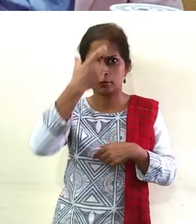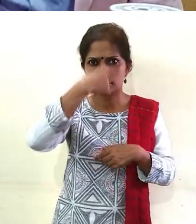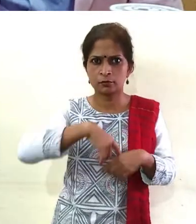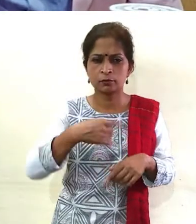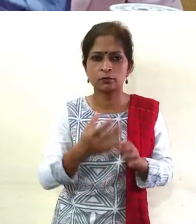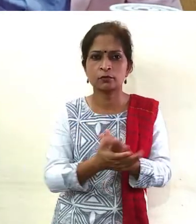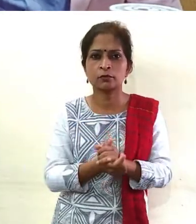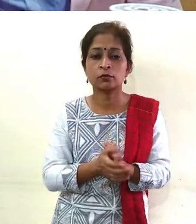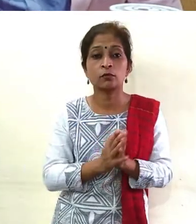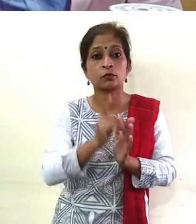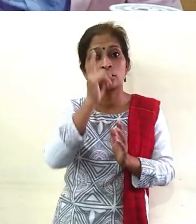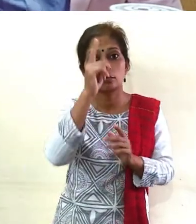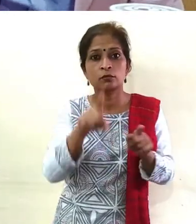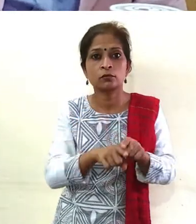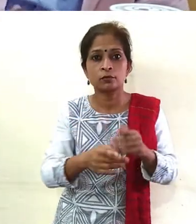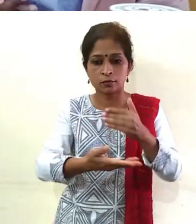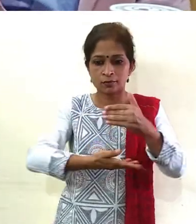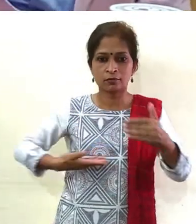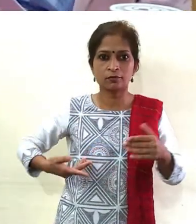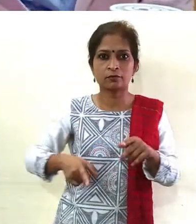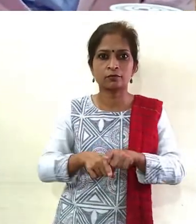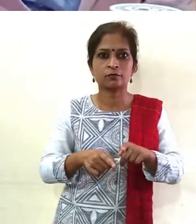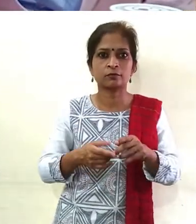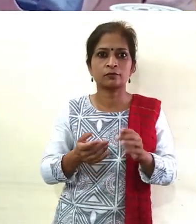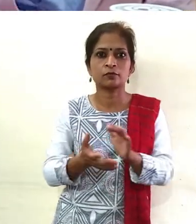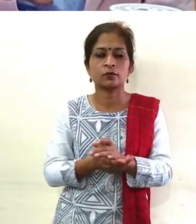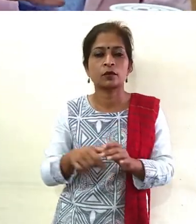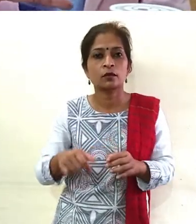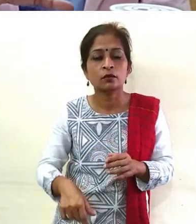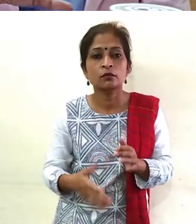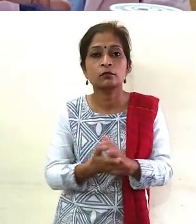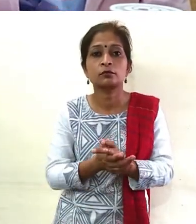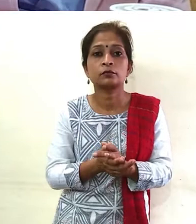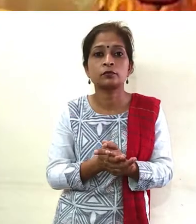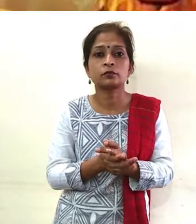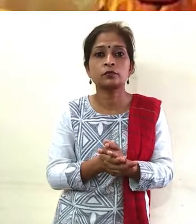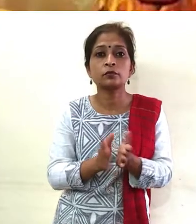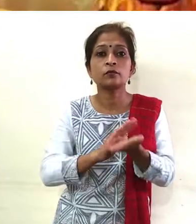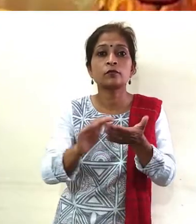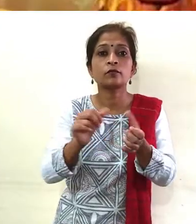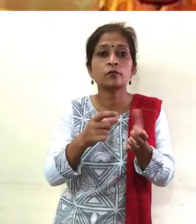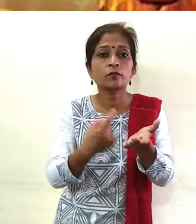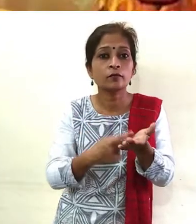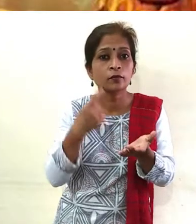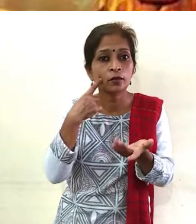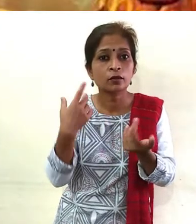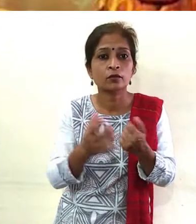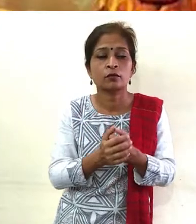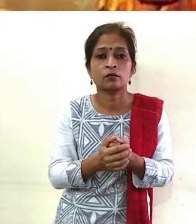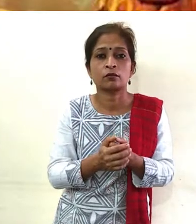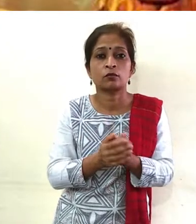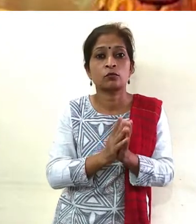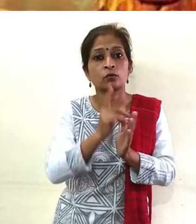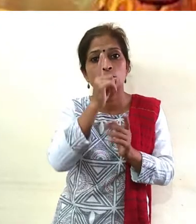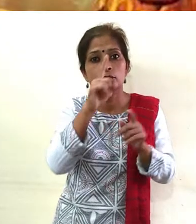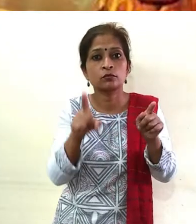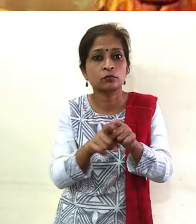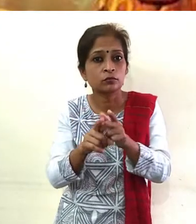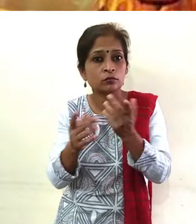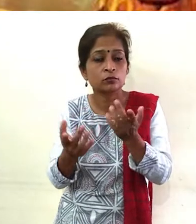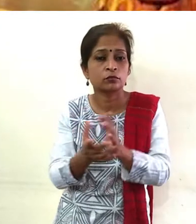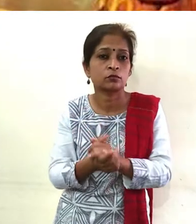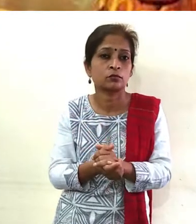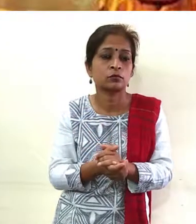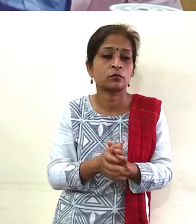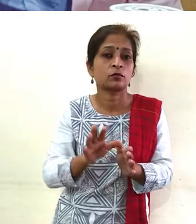हरि मतलब भगवान। हाँ, भगवान। तो हरि अब नर के रूप में आना शुरू हो गए हैं। ठीक। तो